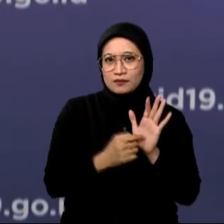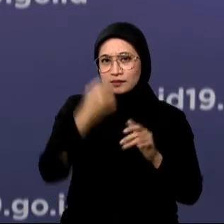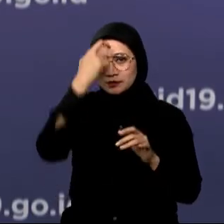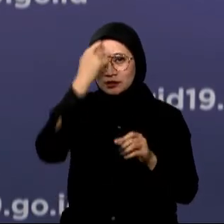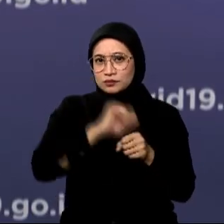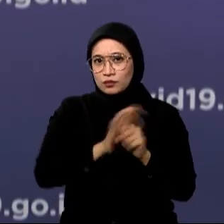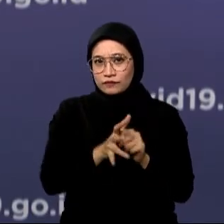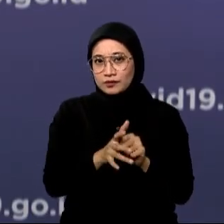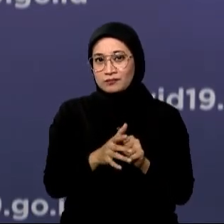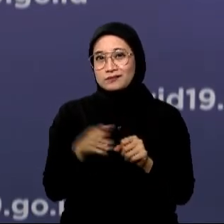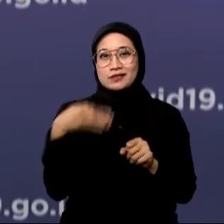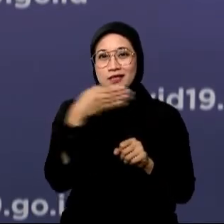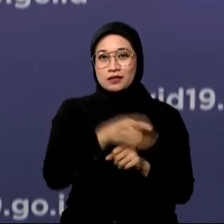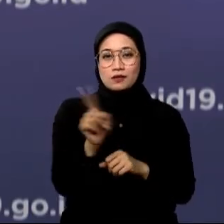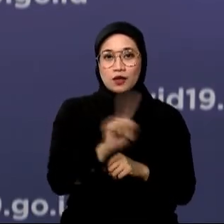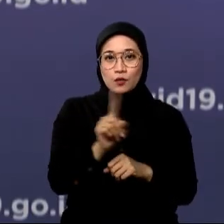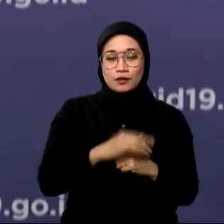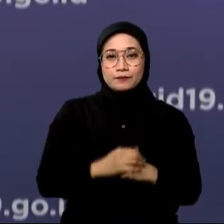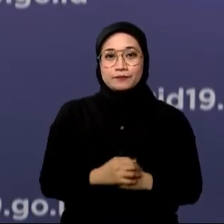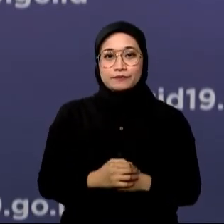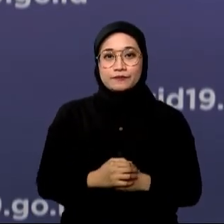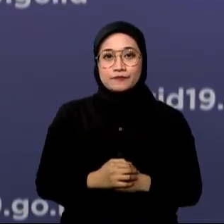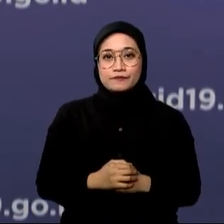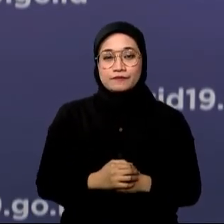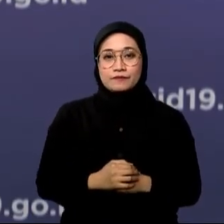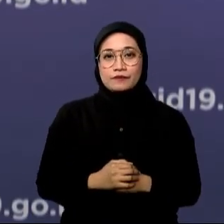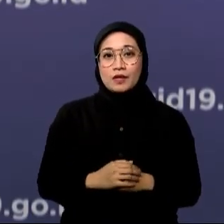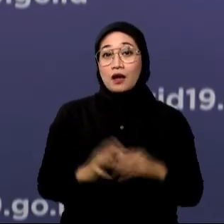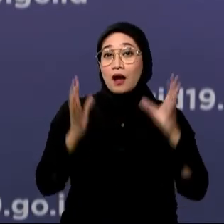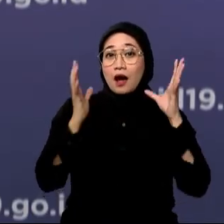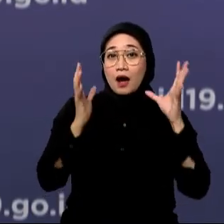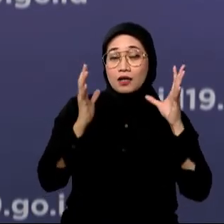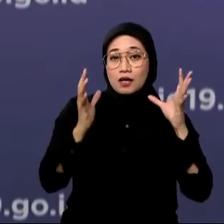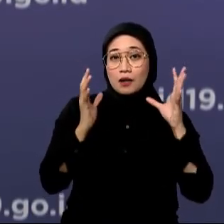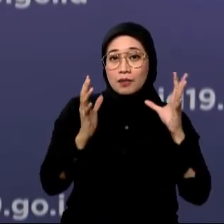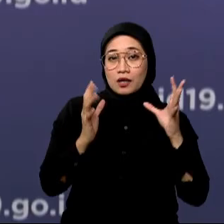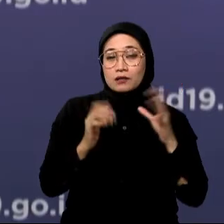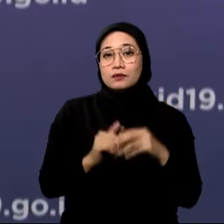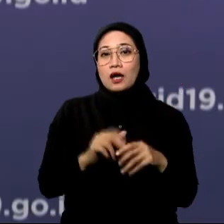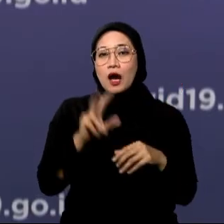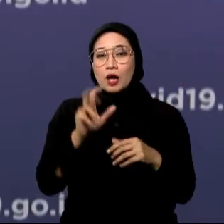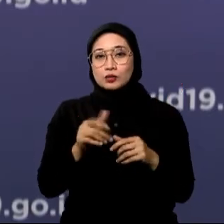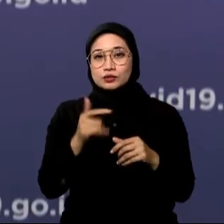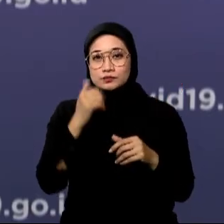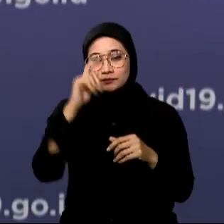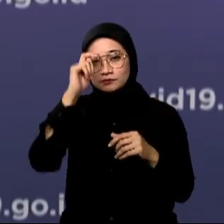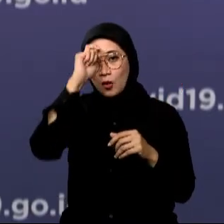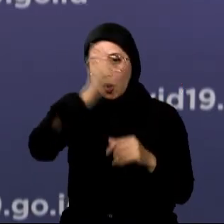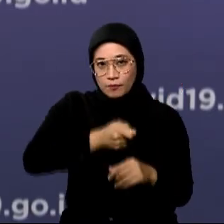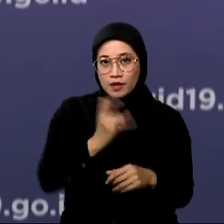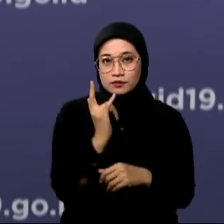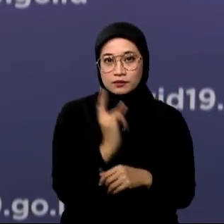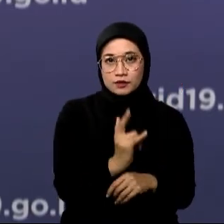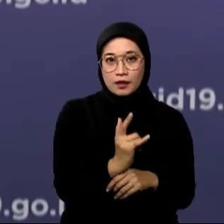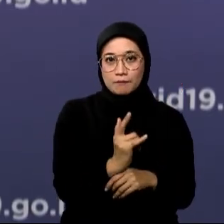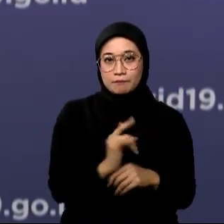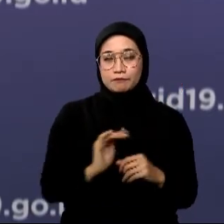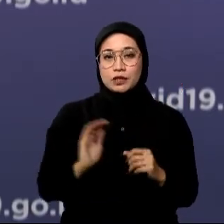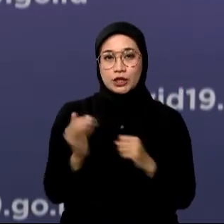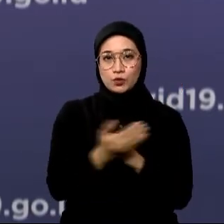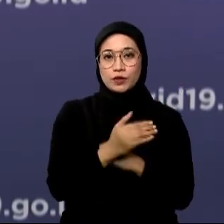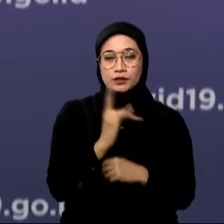bahwa martabat dan budaya dan agama jenazah dan keluarganya harus tetap dihormati dan